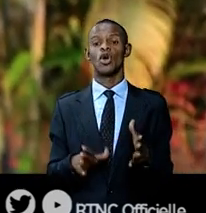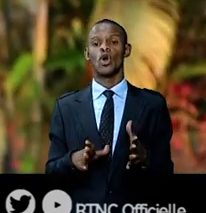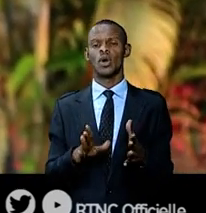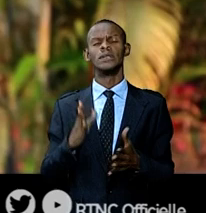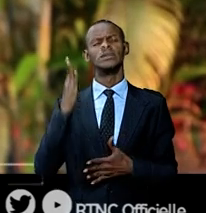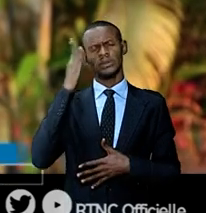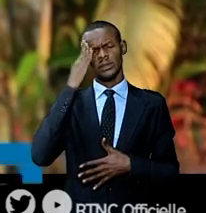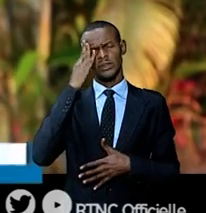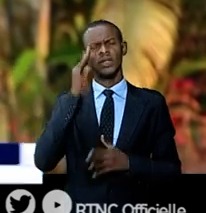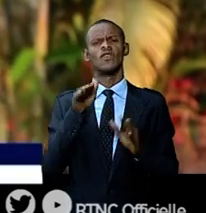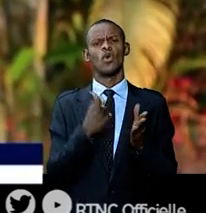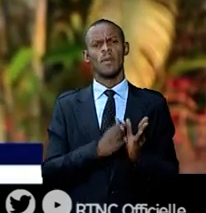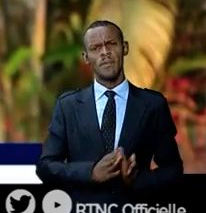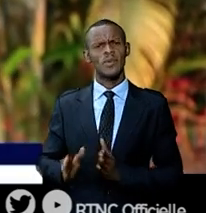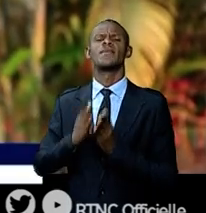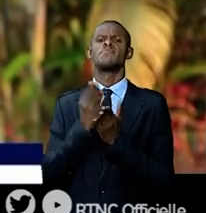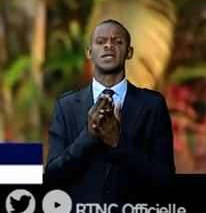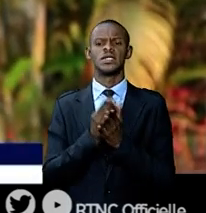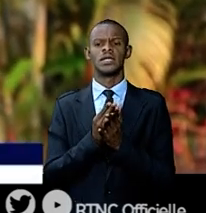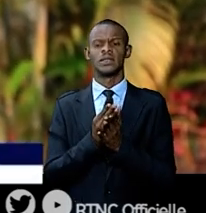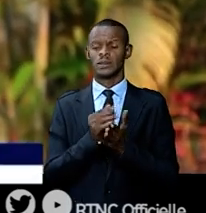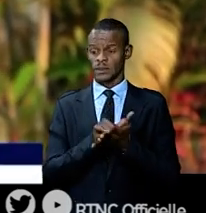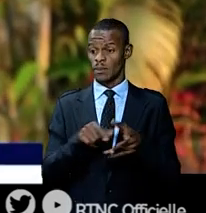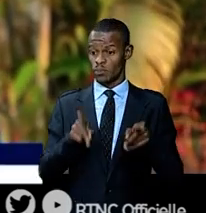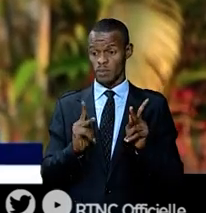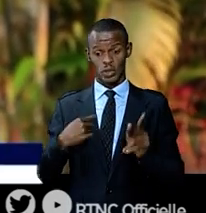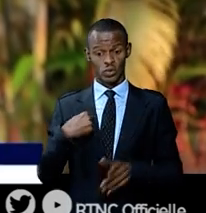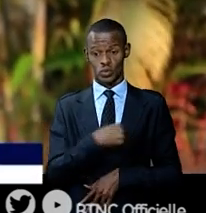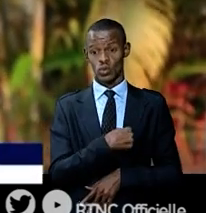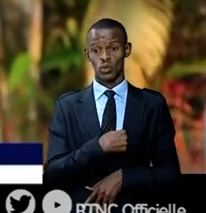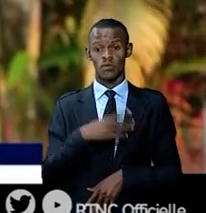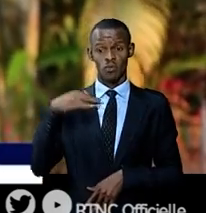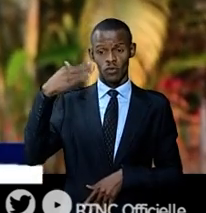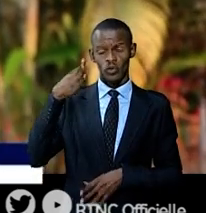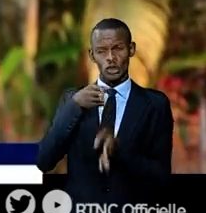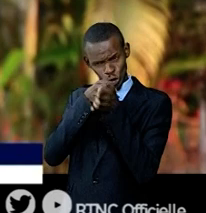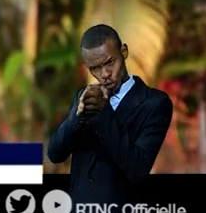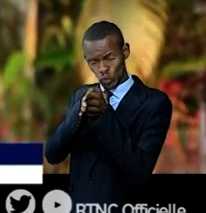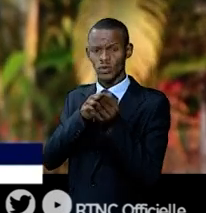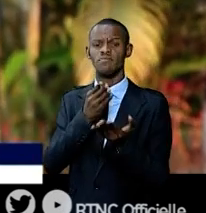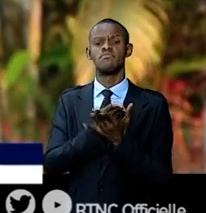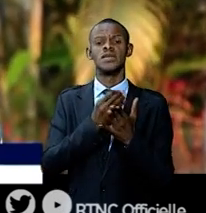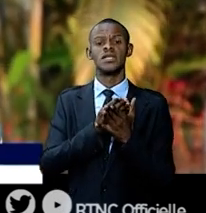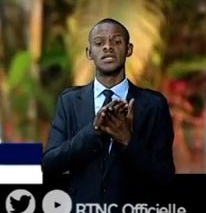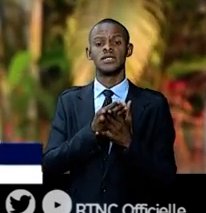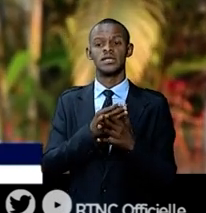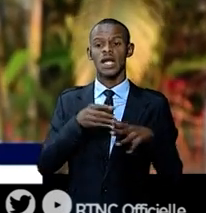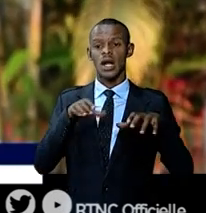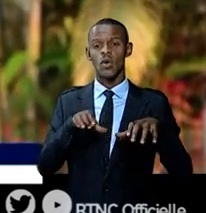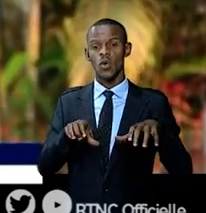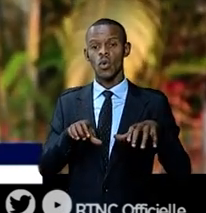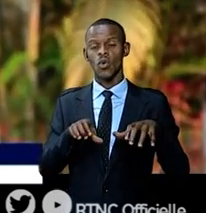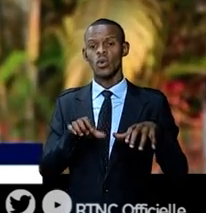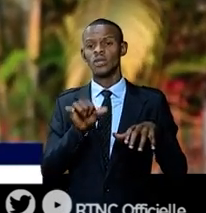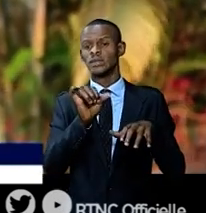nous, citoyens, nous allons exiger, nous exigeons que ce soit un budget qui tienne compte du pauvre,